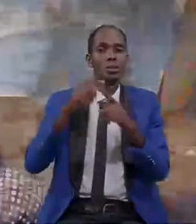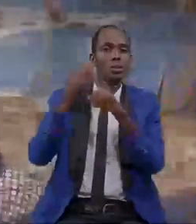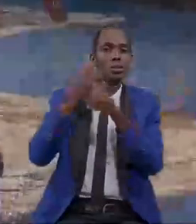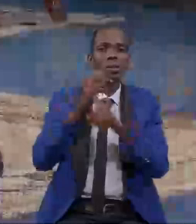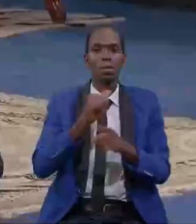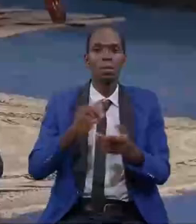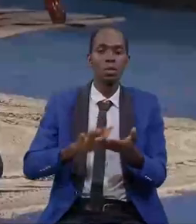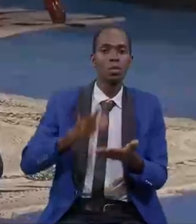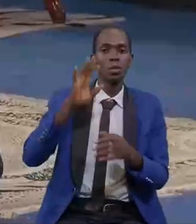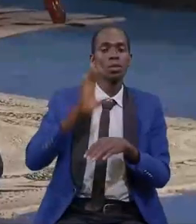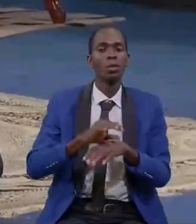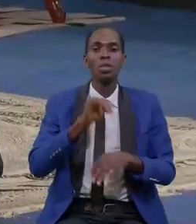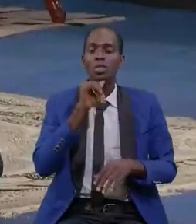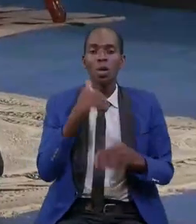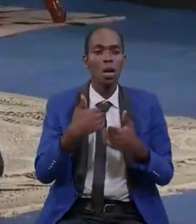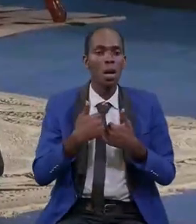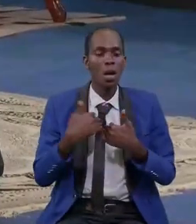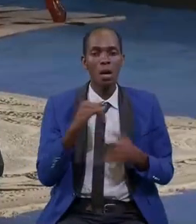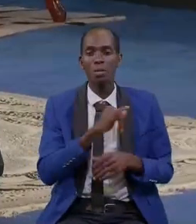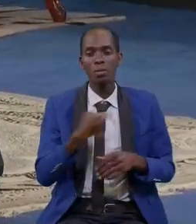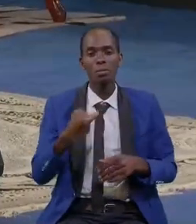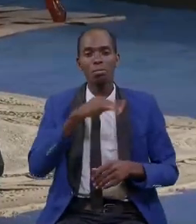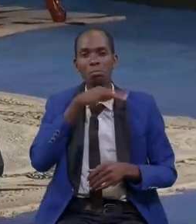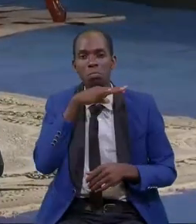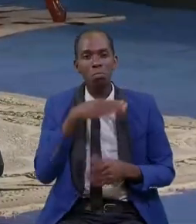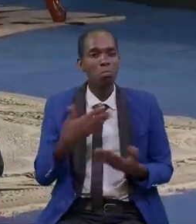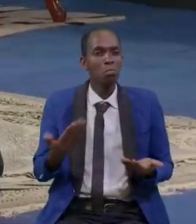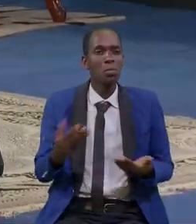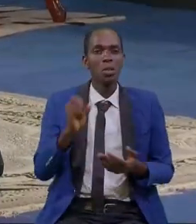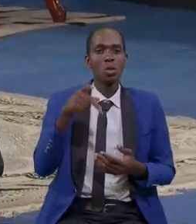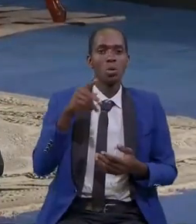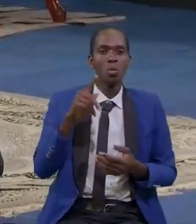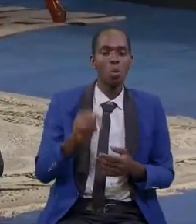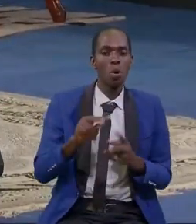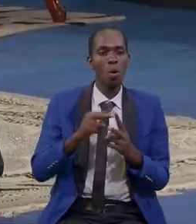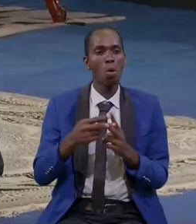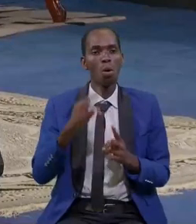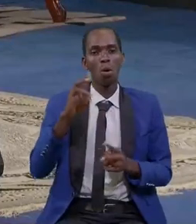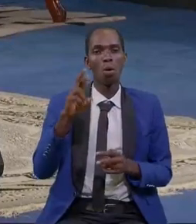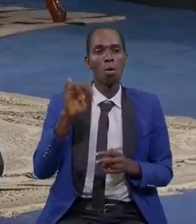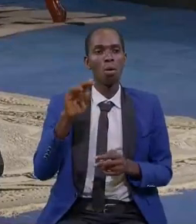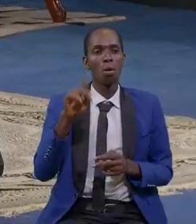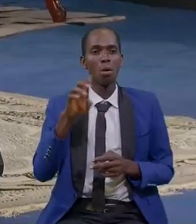glorieuse, sans tache, ni ride, ni rien de semblable, mais